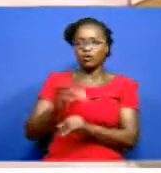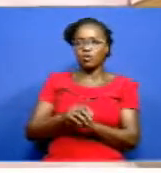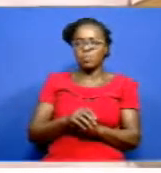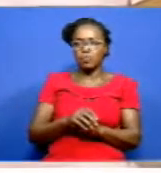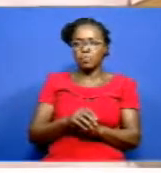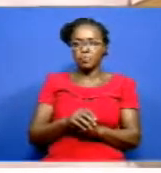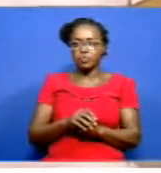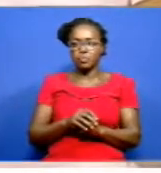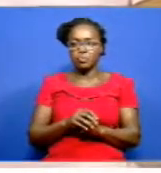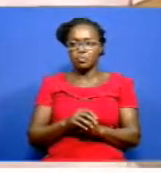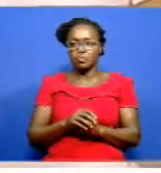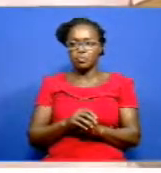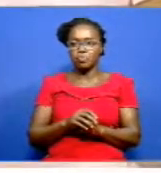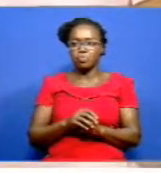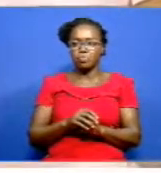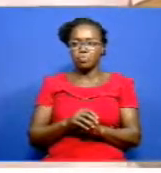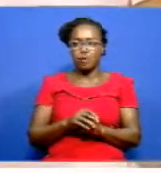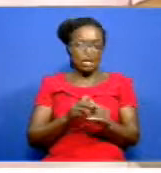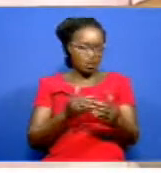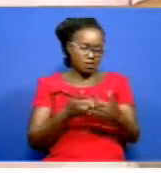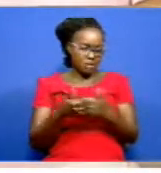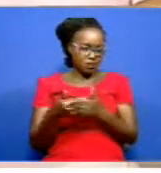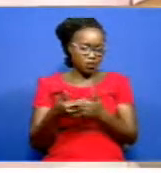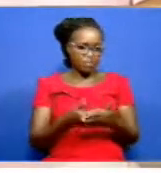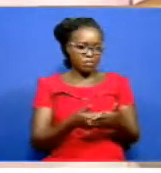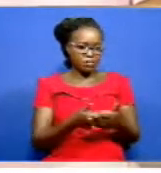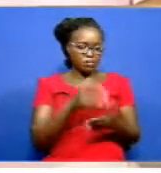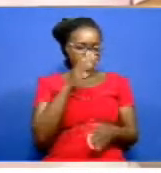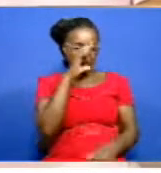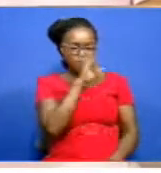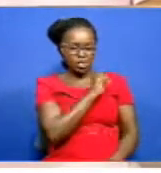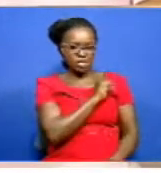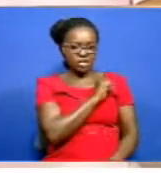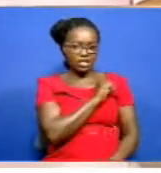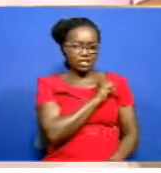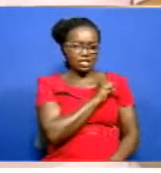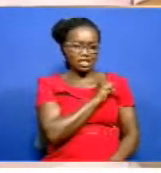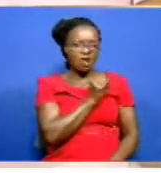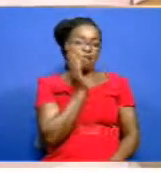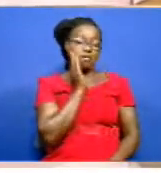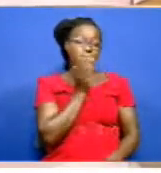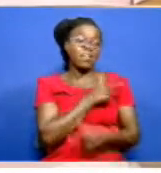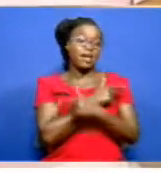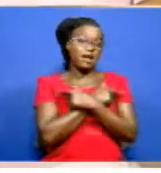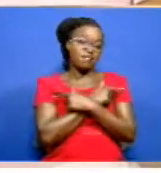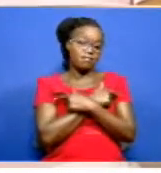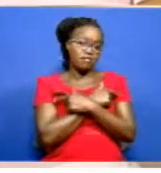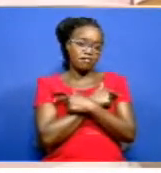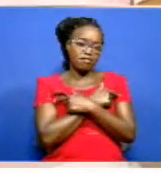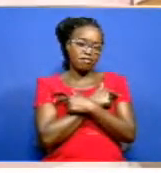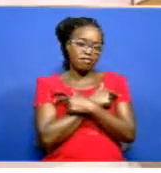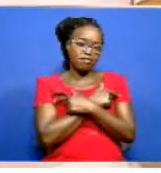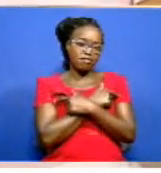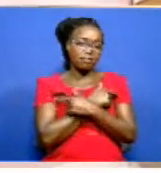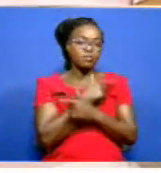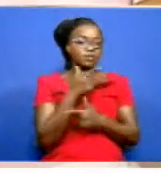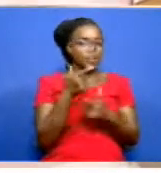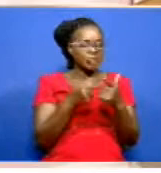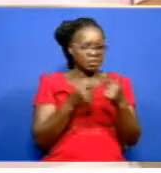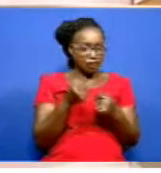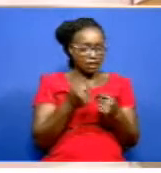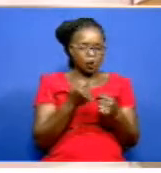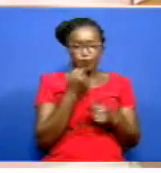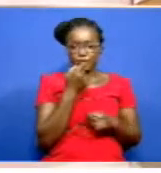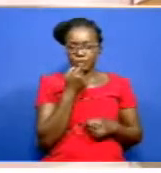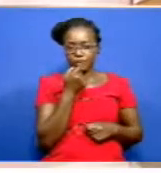Esther, mtoto anapokosa hilo penzi la mama, kukosa ziwa la mama, manake tunajua